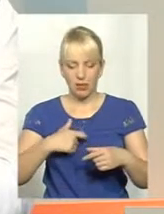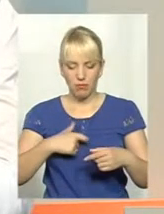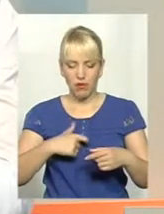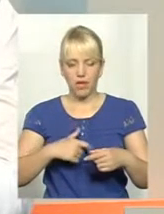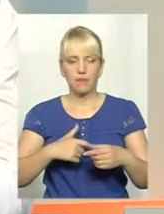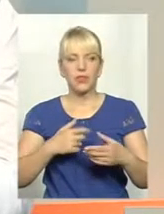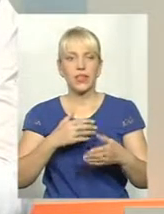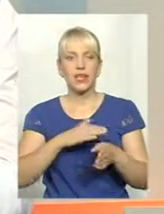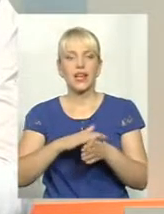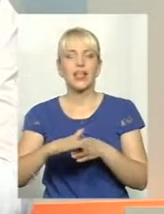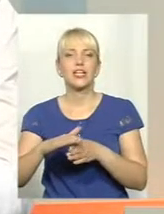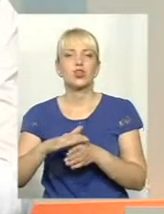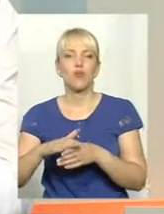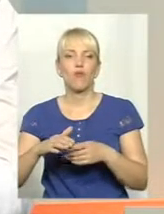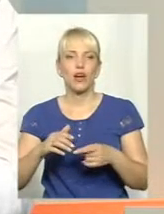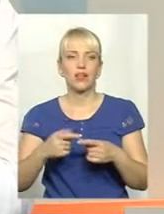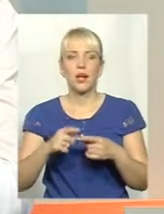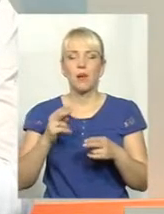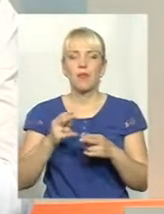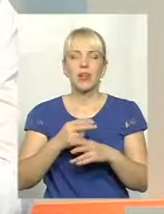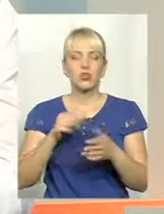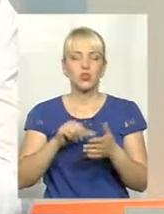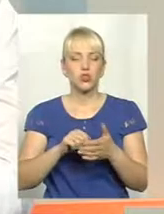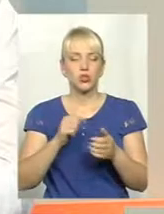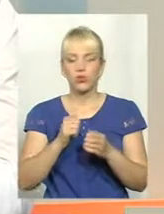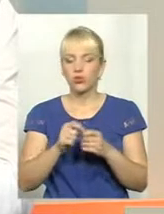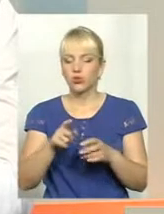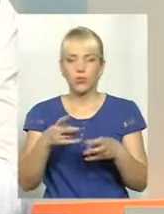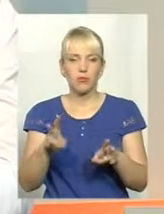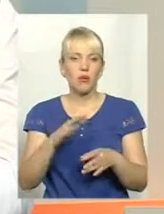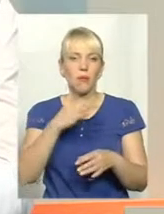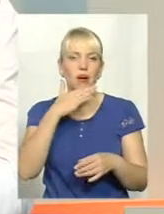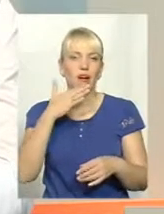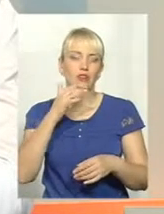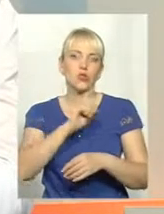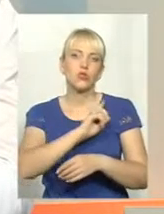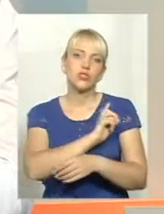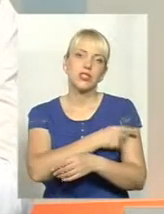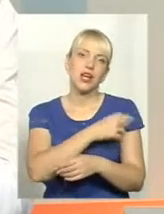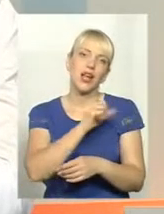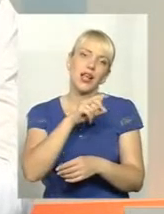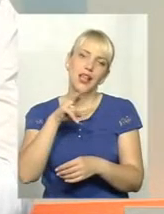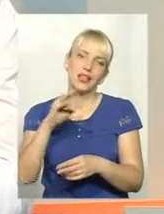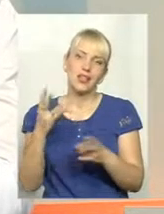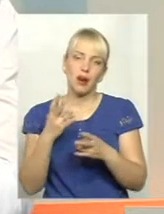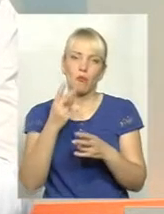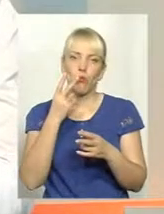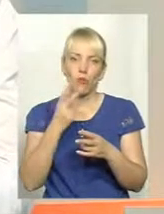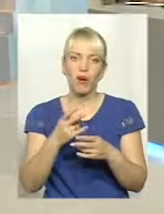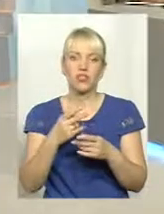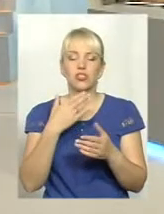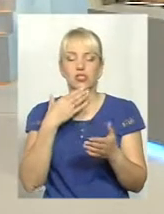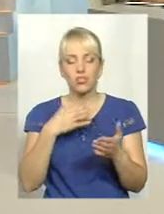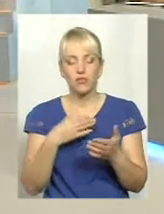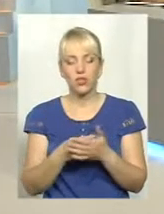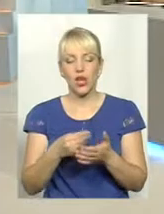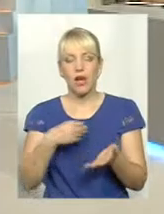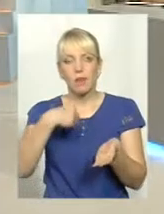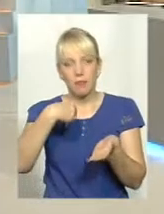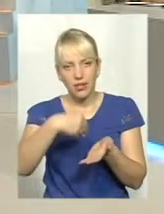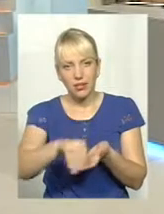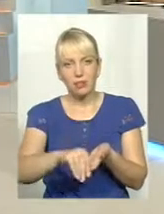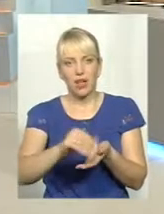ми таким чином інвестуємо в розвиток нашого краю. Нам потрібні підприємства, нам потрібні робочі місця, нам потрібні місця, де ми можемо